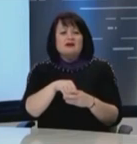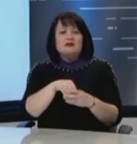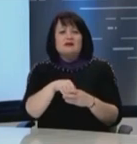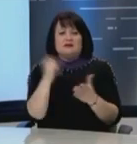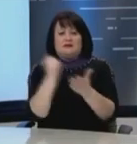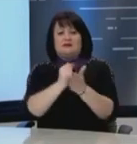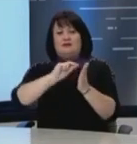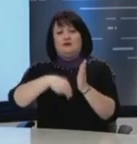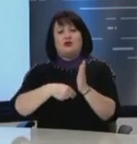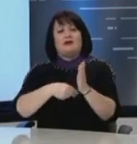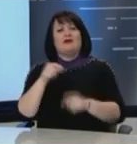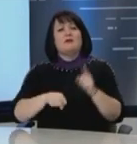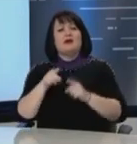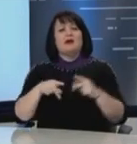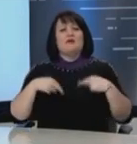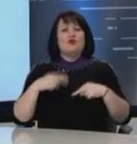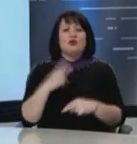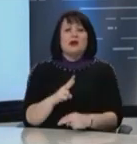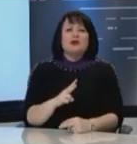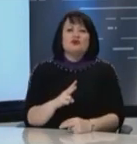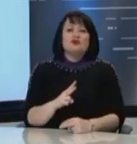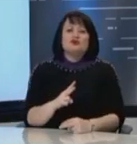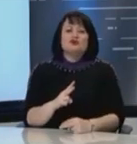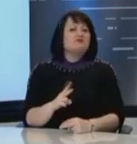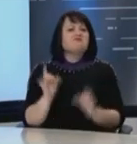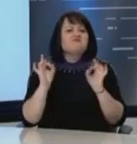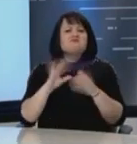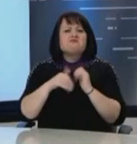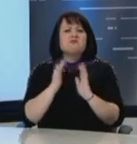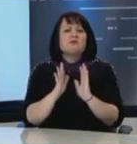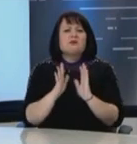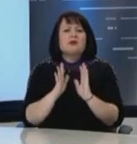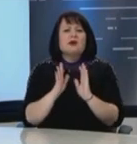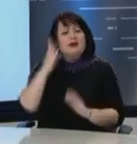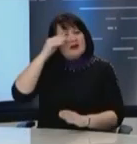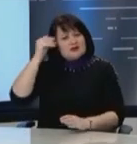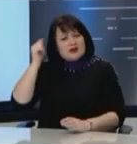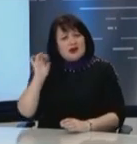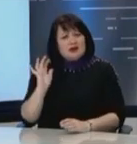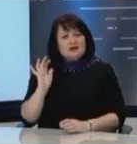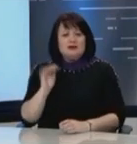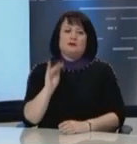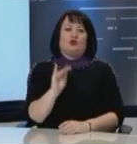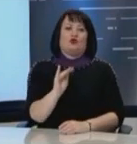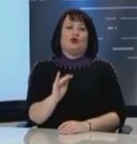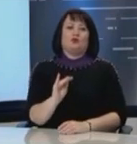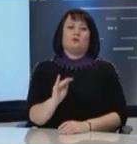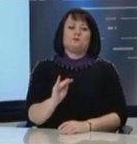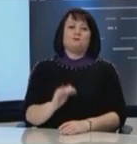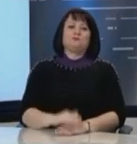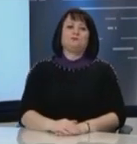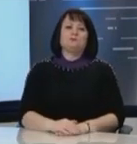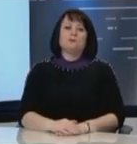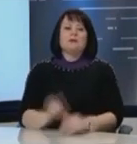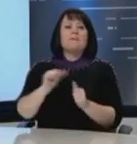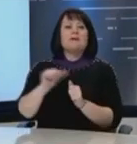τους μάλιστα μερικοί από αυτούς. Δεν έχει δρώσει κανένα αυτή για εκείνους που ξέχασαν, ρωτώ, επί